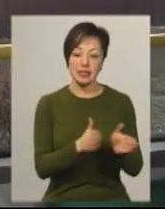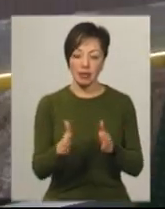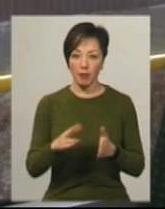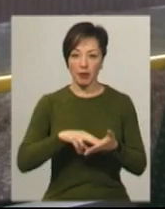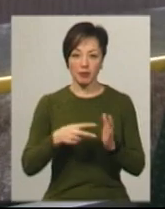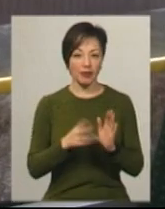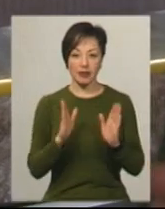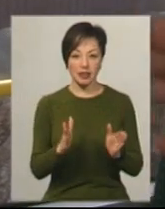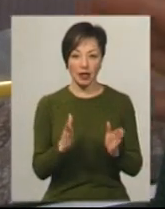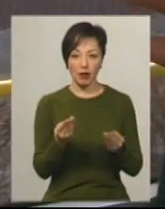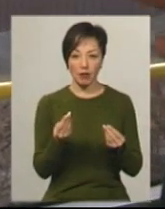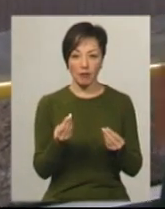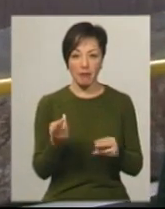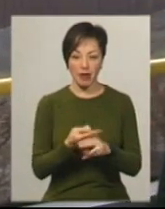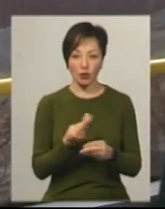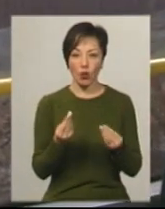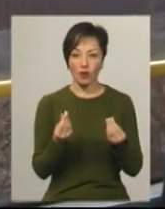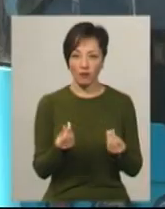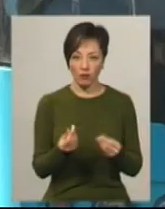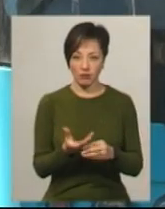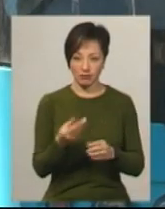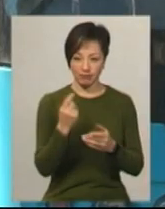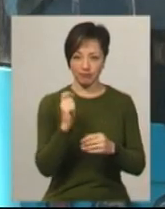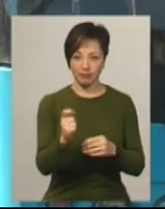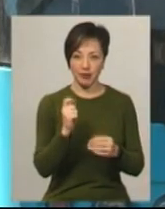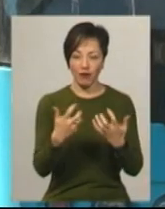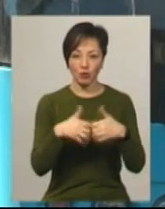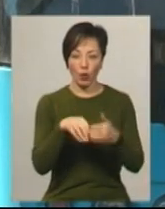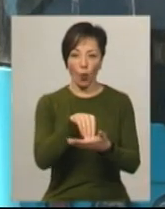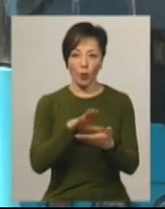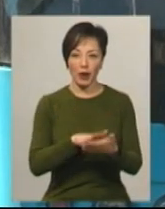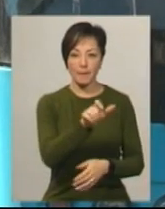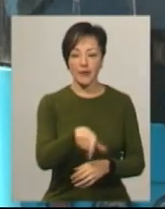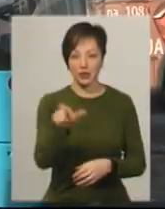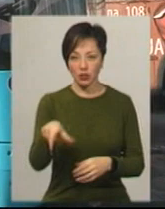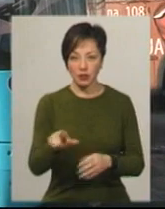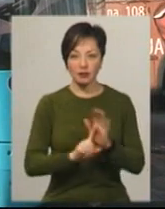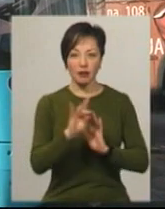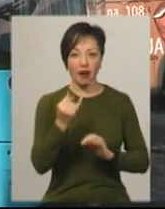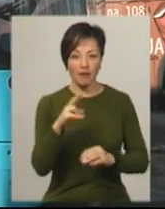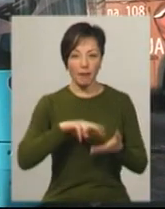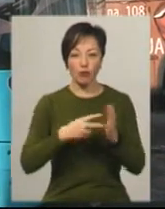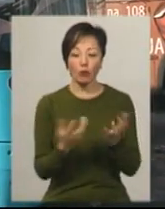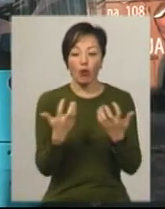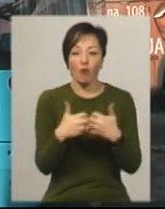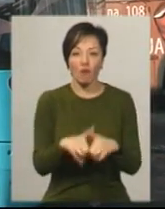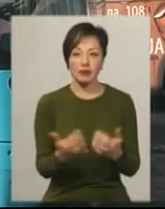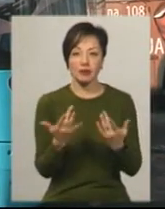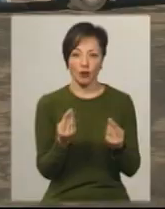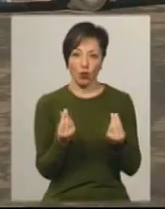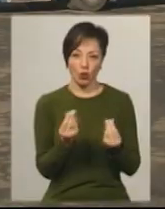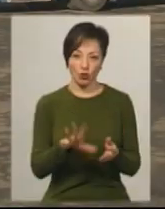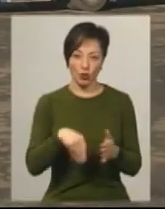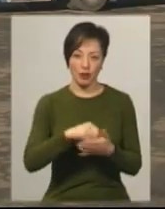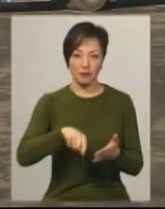передбачає не тільки безготівковий розрахунок за проїзд, але й автоматизований облік пасажирів, то з травня планують порахувати, у скільки коштів